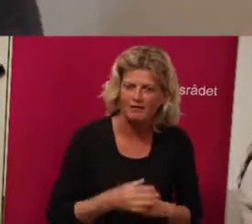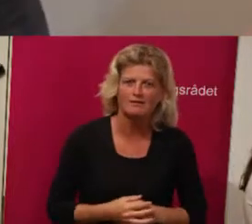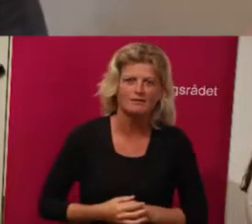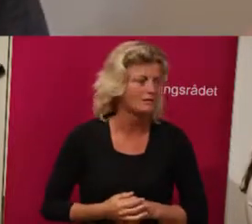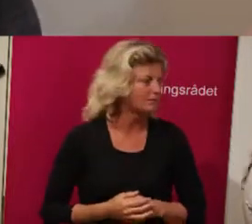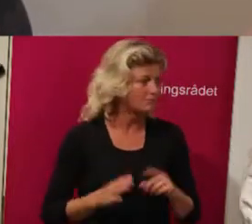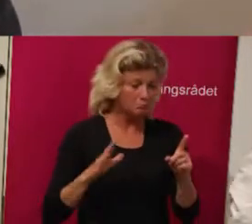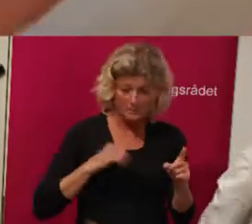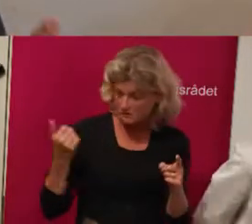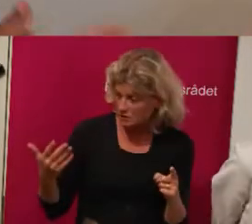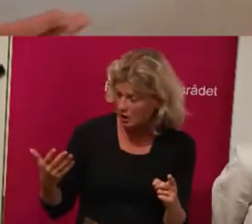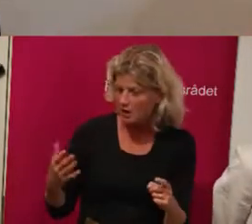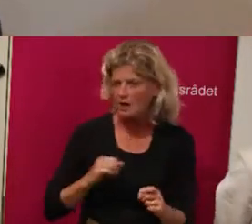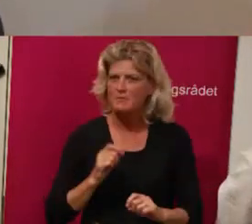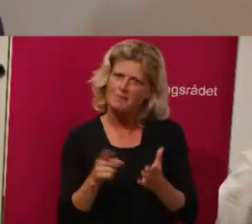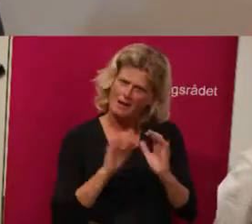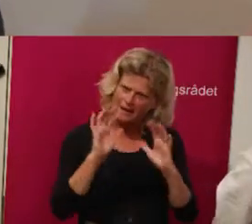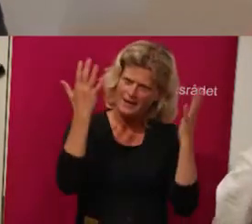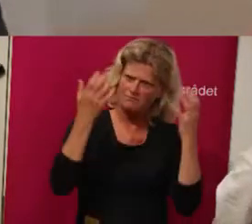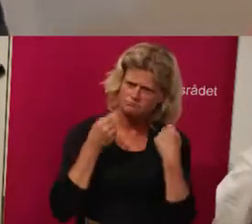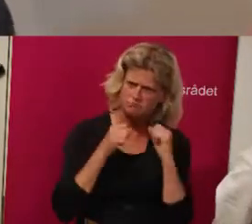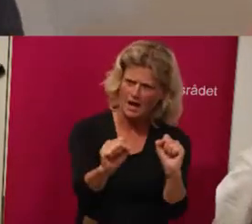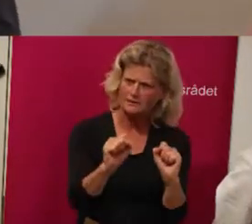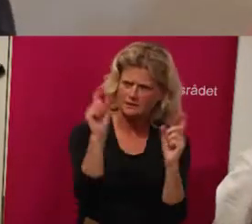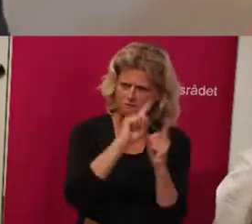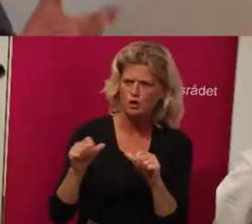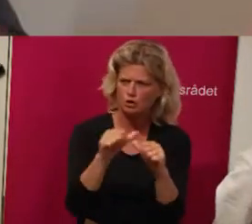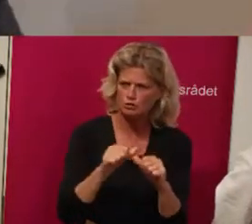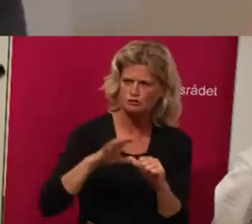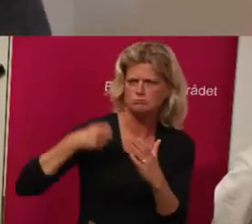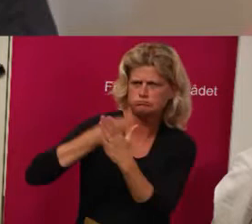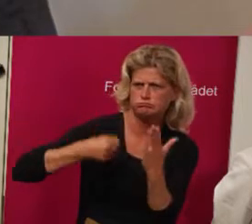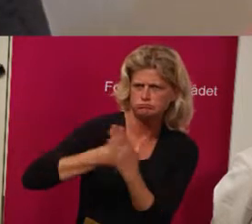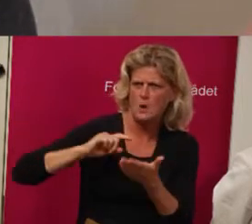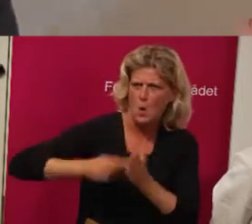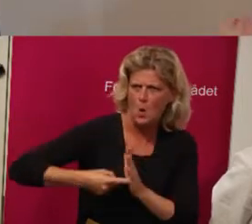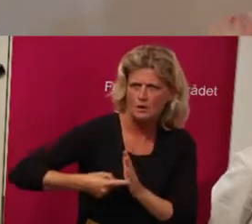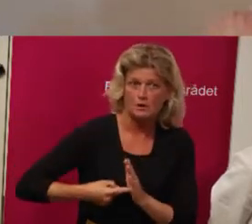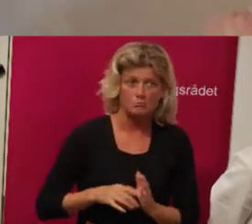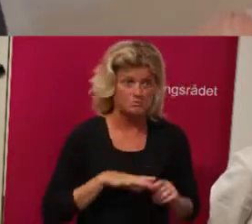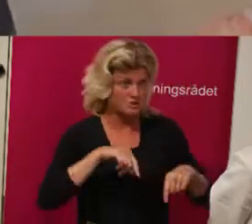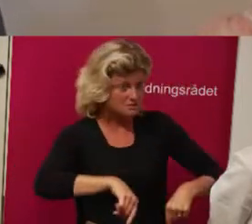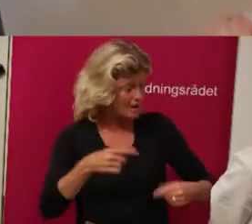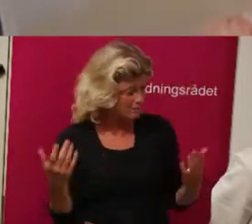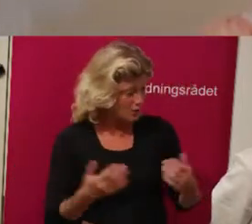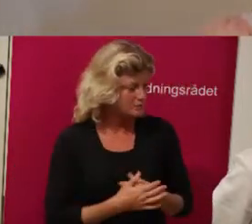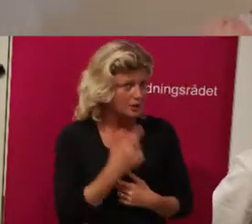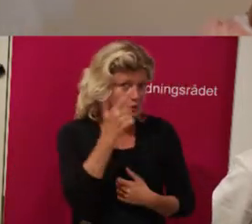gör. Finns inte den redan? Jo, men jag tänker en levande folkrörelse som har något att kämpa för. Är ni inte en levande folkrörelse här? Jag försöker vara lite